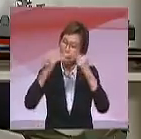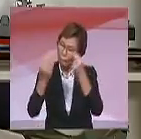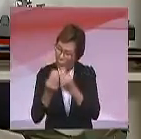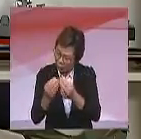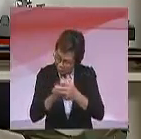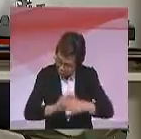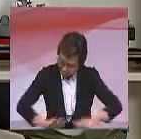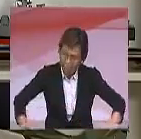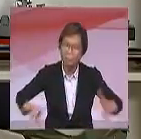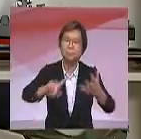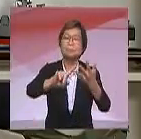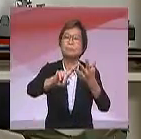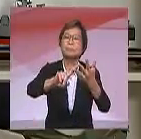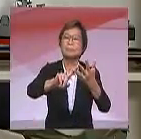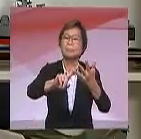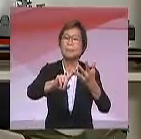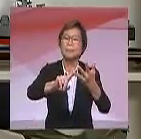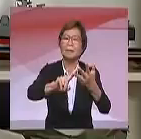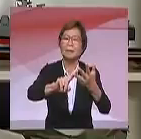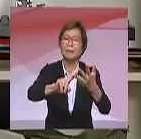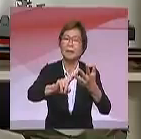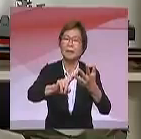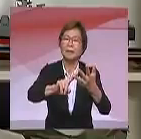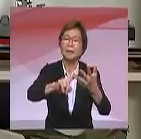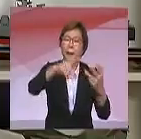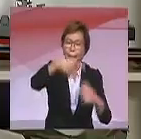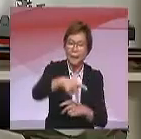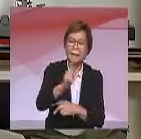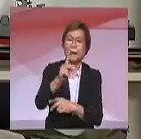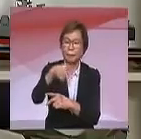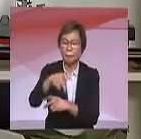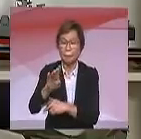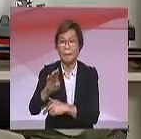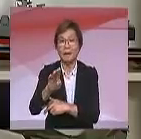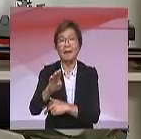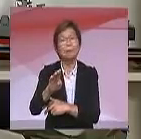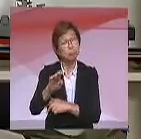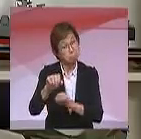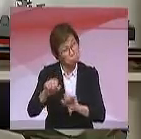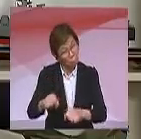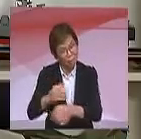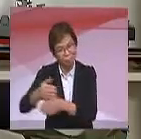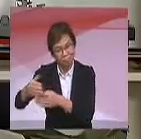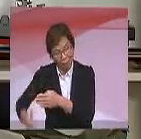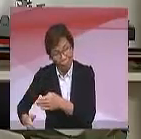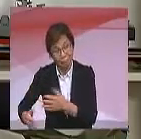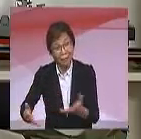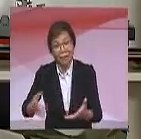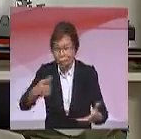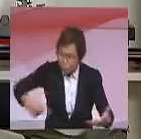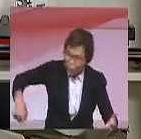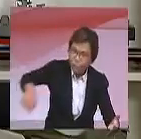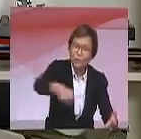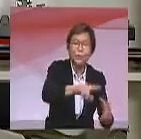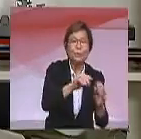masyarakat sekitar terus kekal selamat, tapi juga PKPB dapat ditamatkan dan tuan-tuan boleh